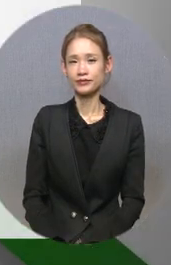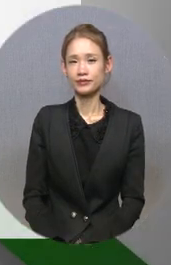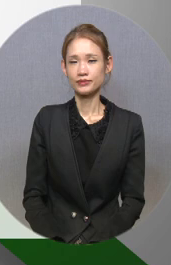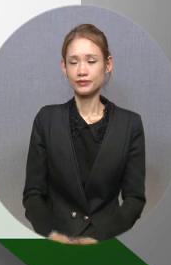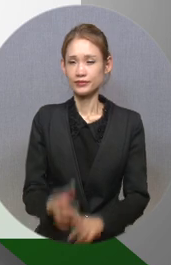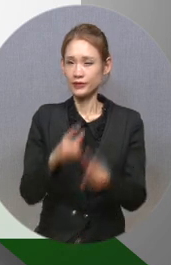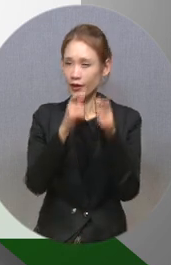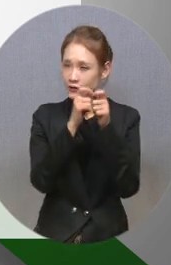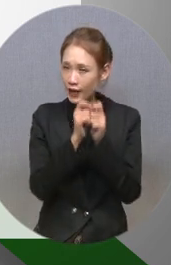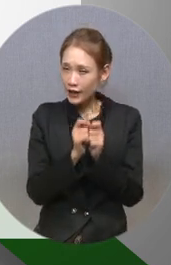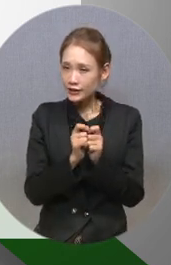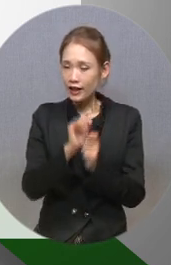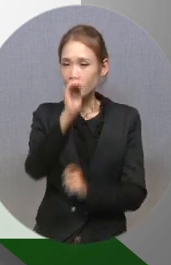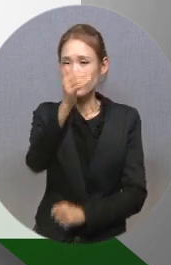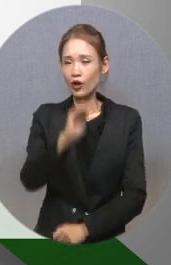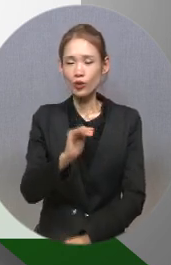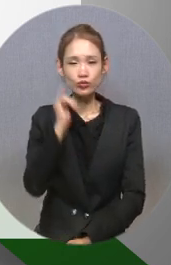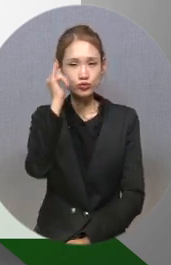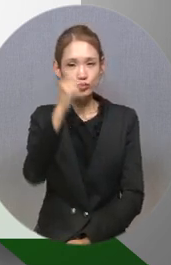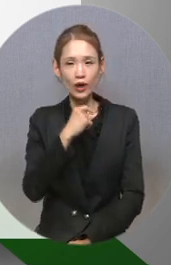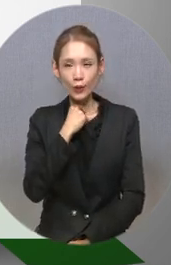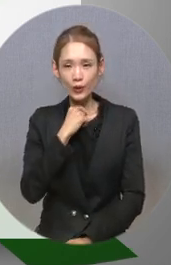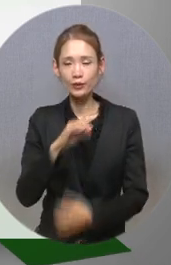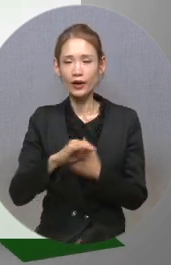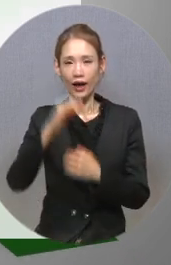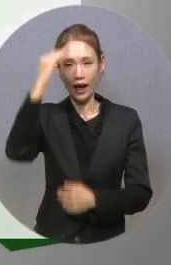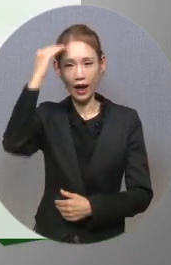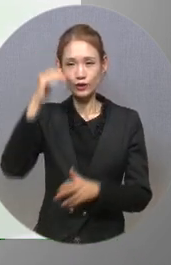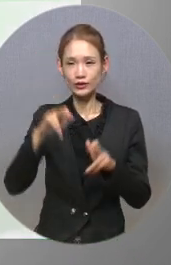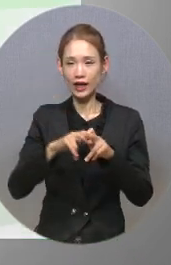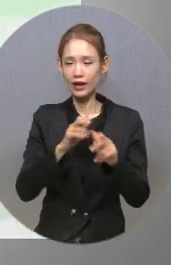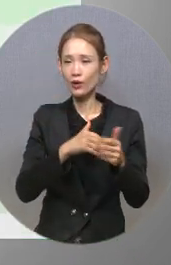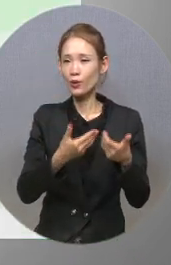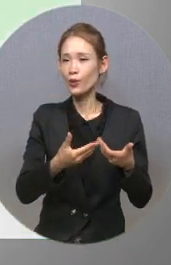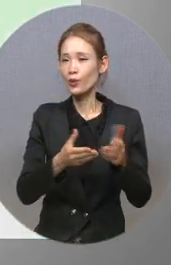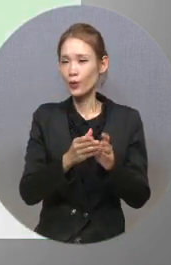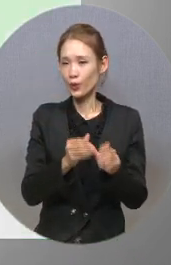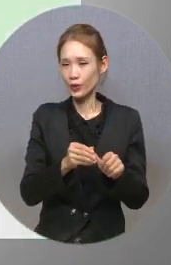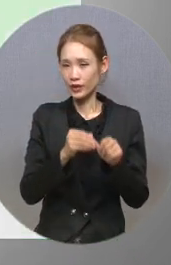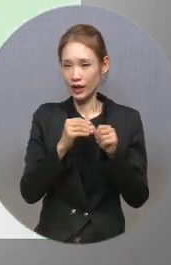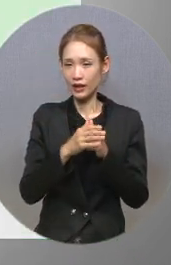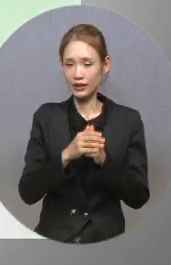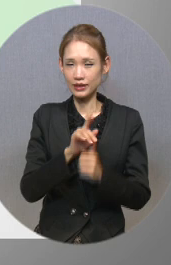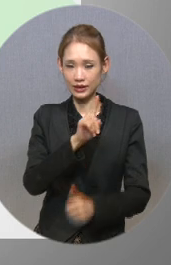더 자세한 입사 지원과 문의사항은 한국장애인고용공단 누리집이나